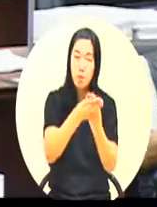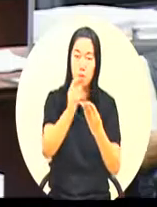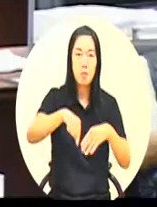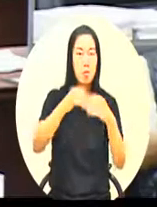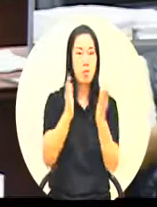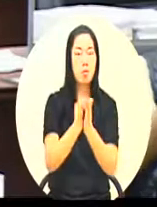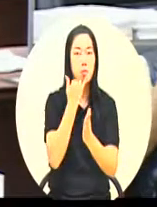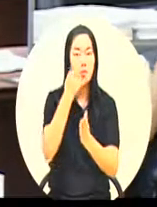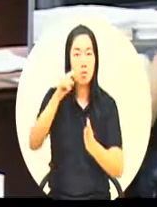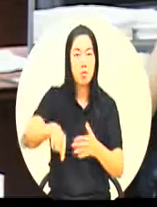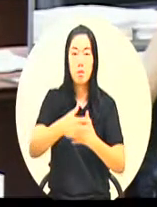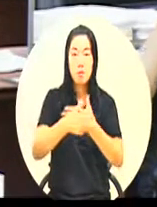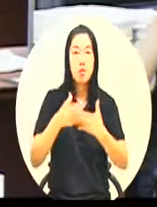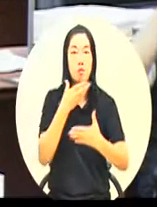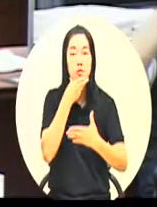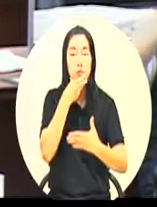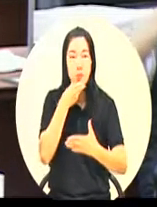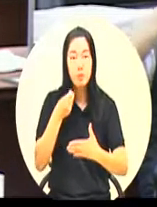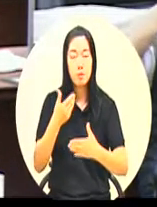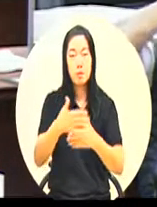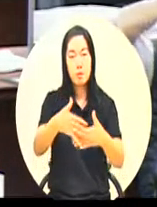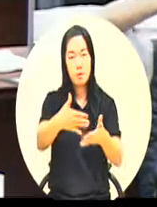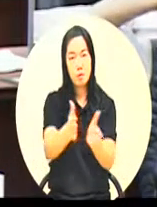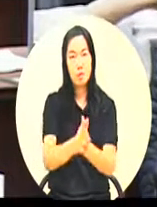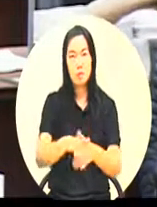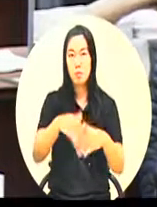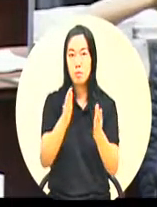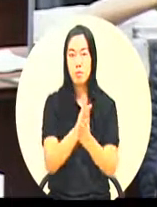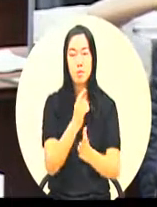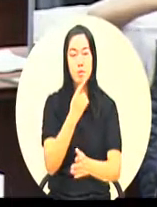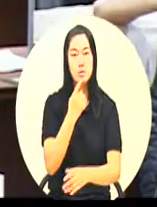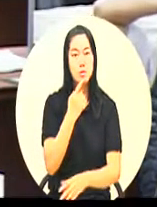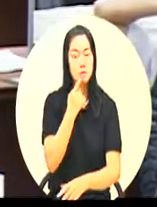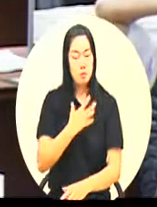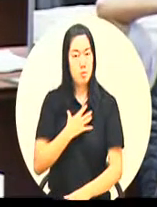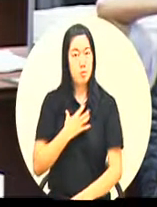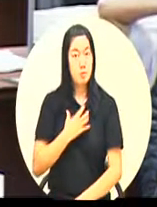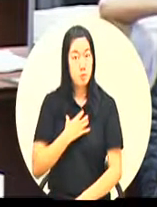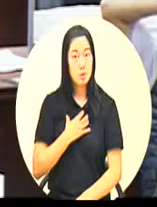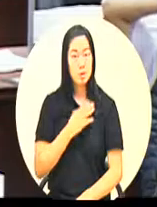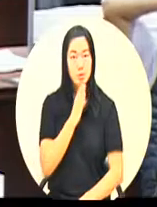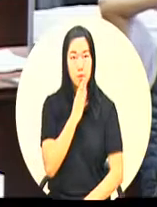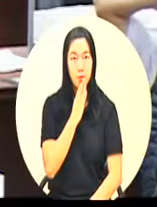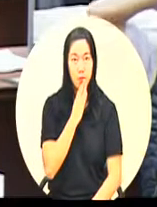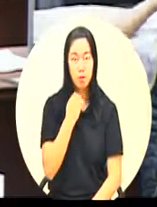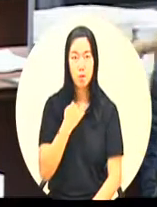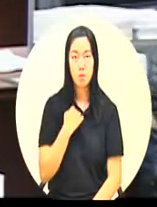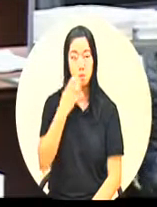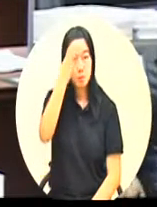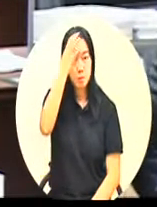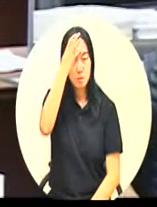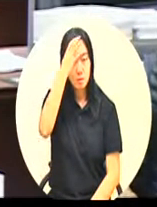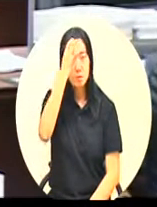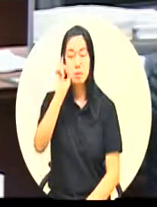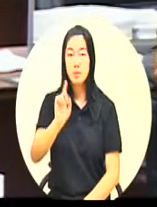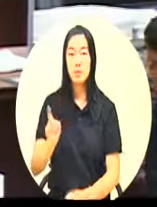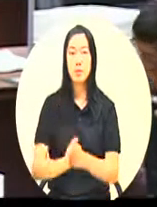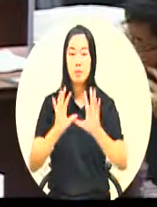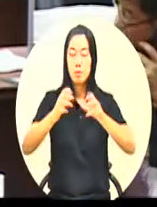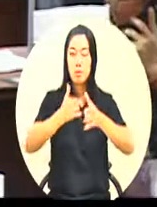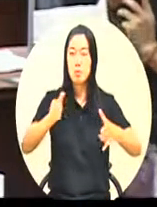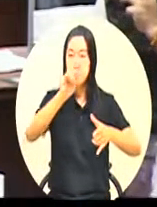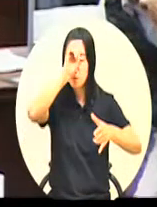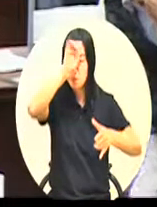在卫福部食药署里面，其实都是红灯的一些管制的食品。所以我们期待是国民党团